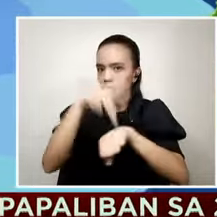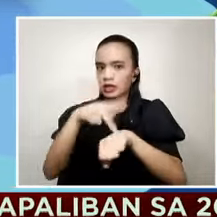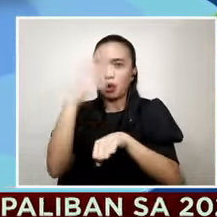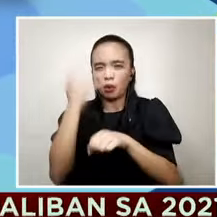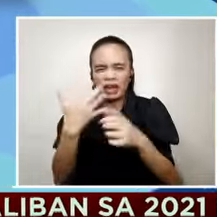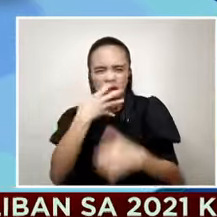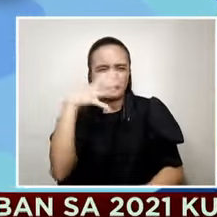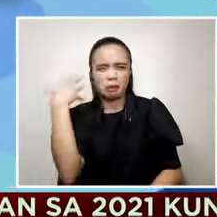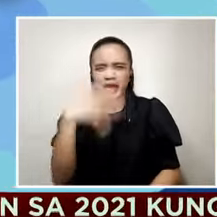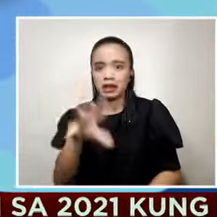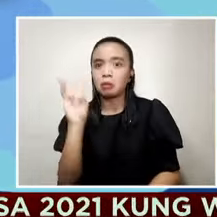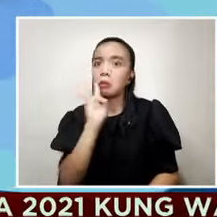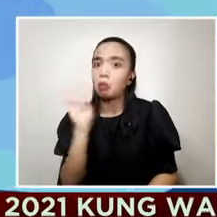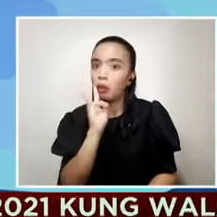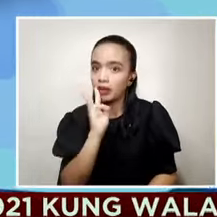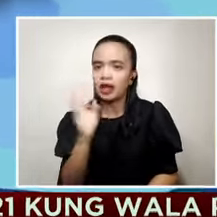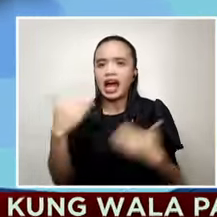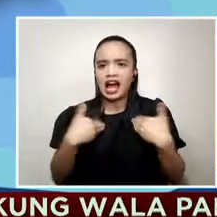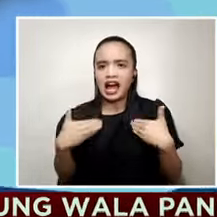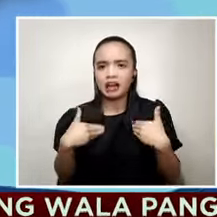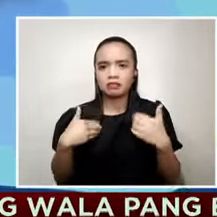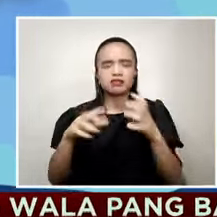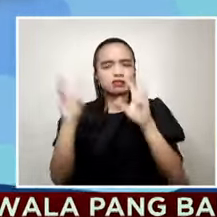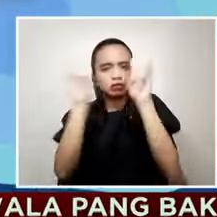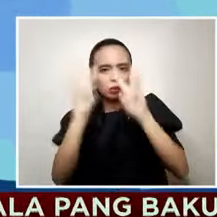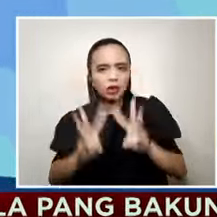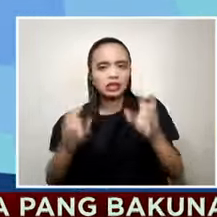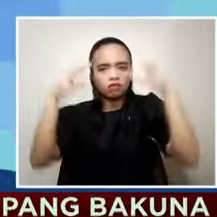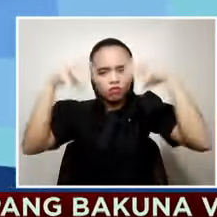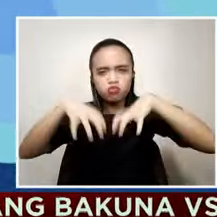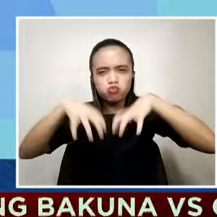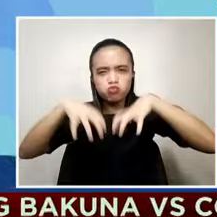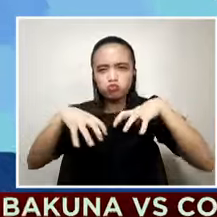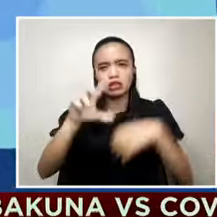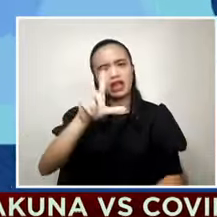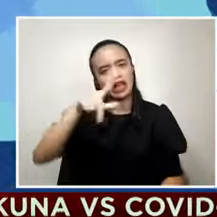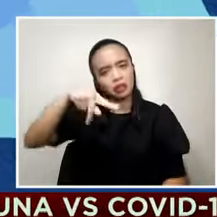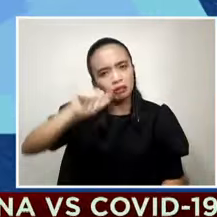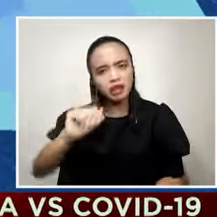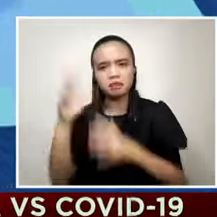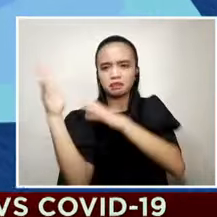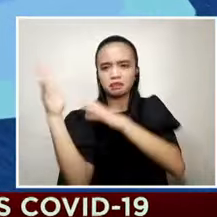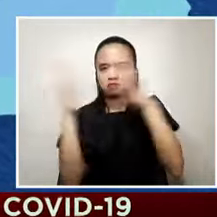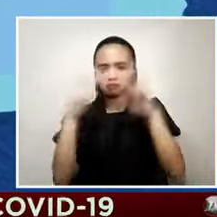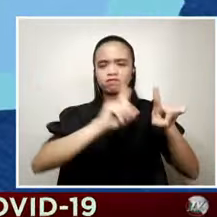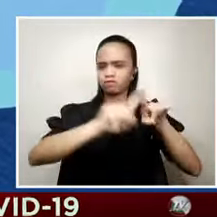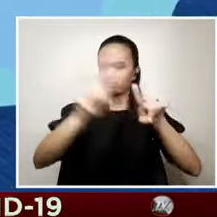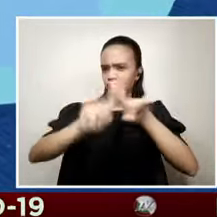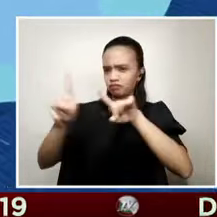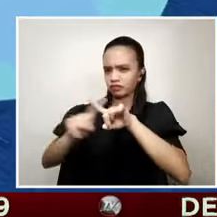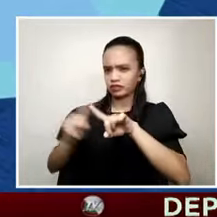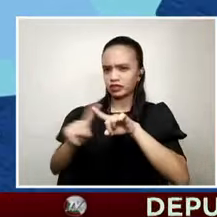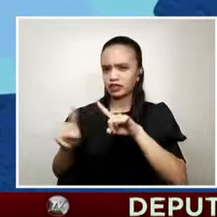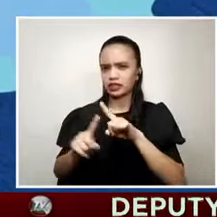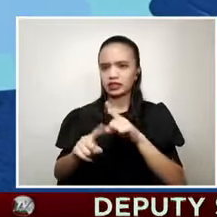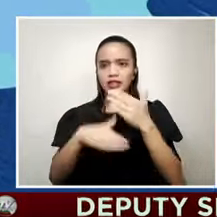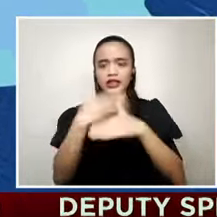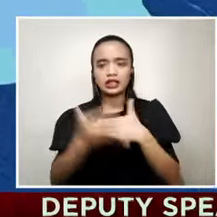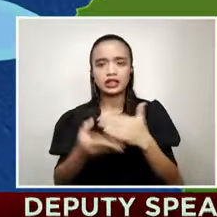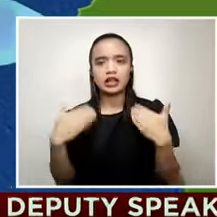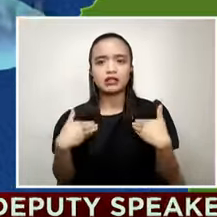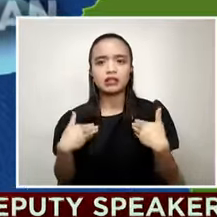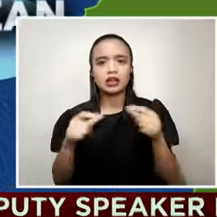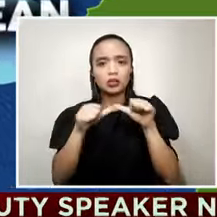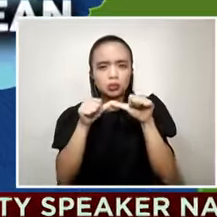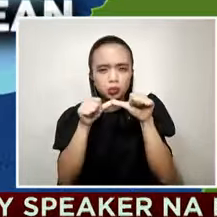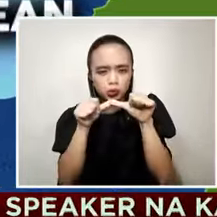tubig, mas madalas na nagkakaroon ng weather systems na may dalang ulan, mga low pressure area, bagyo at kung ano pa. Habang tinutulak ang mainit na tubig sa